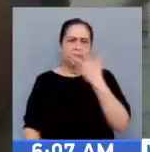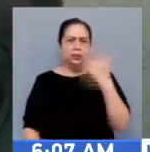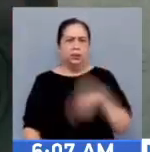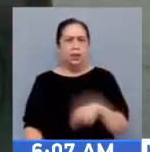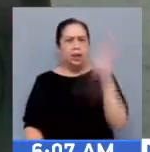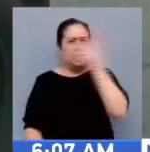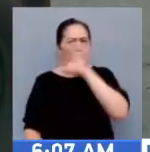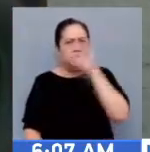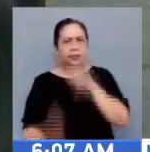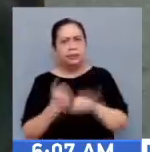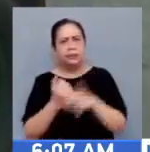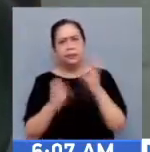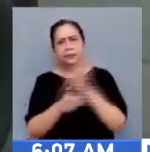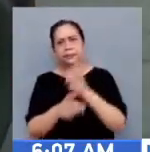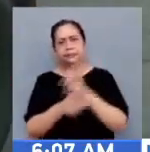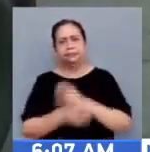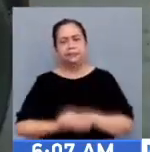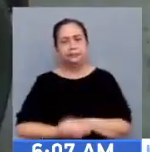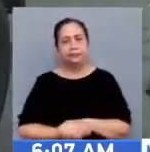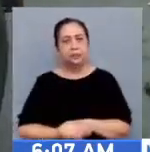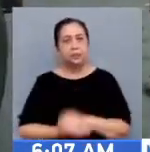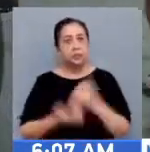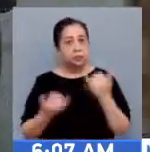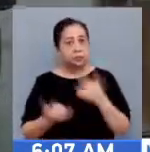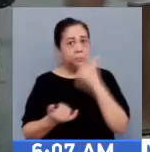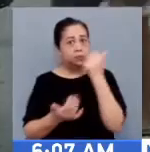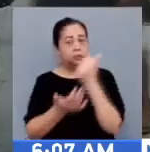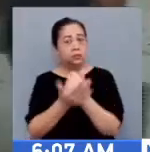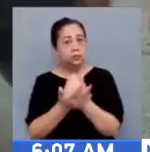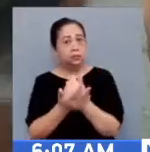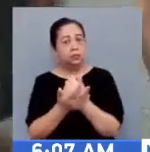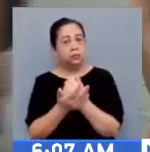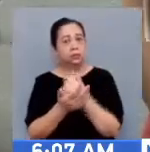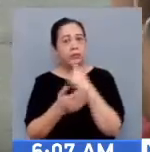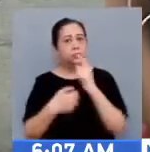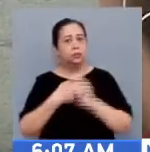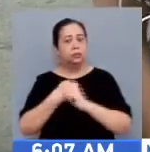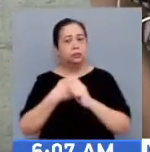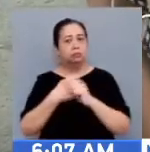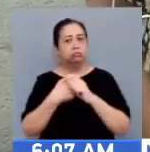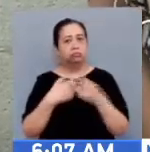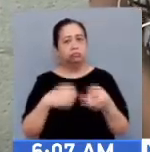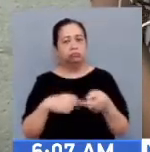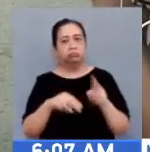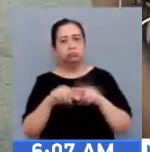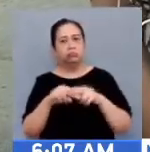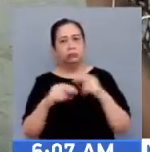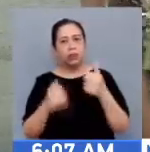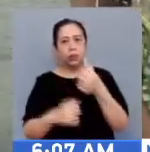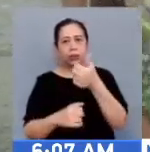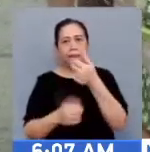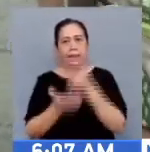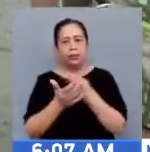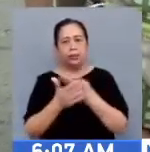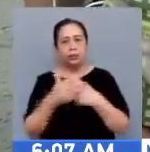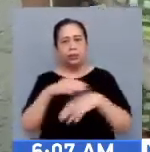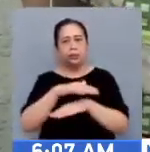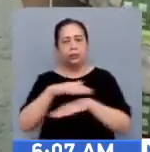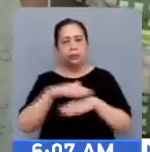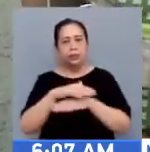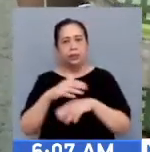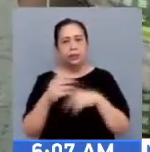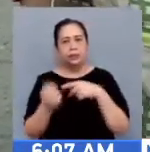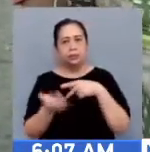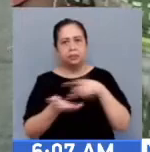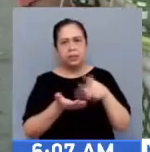Sa ngayon ba, dahil na-aprobahan na yung provisional fare increase na 10 piso na, no, ang sakay sa Pasay sa jeep. Anong tingin niyo